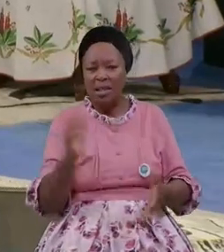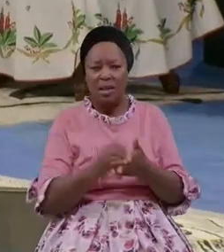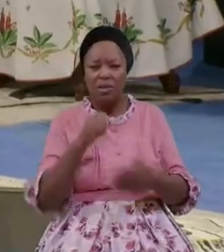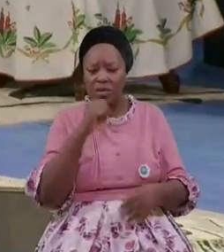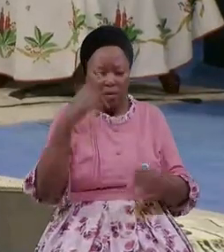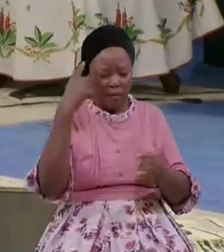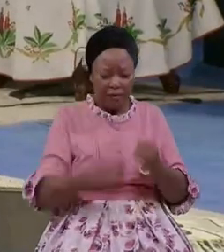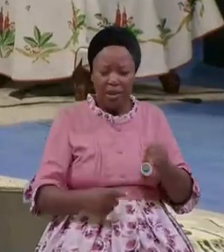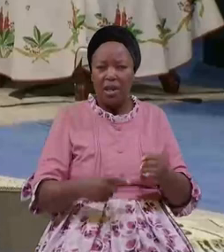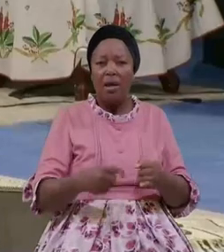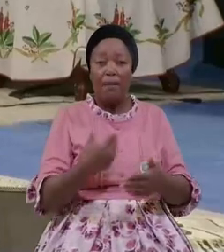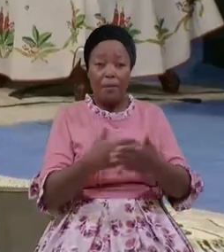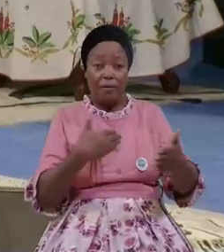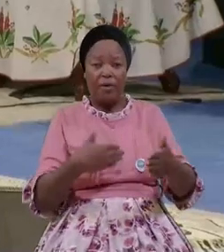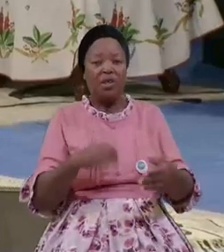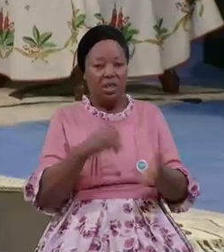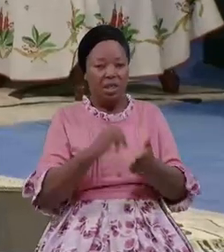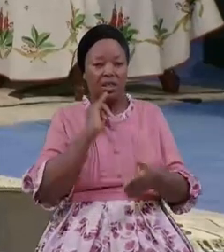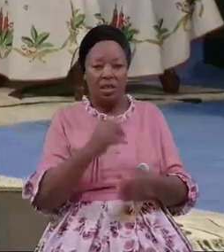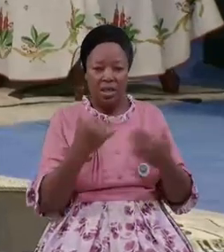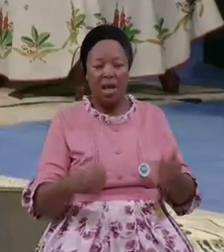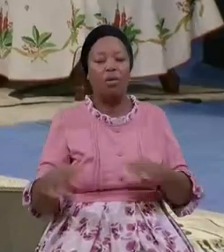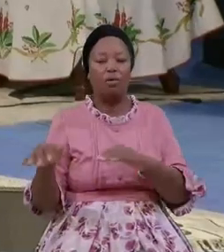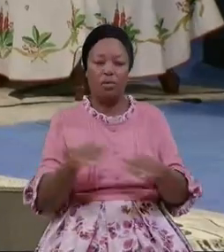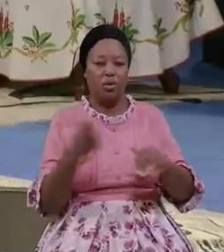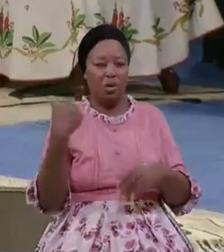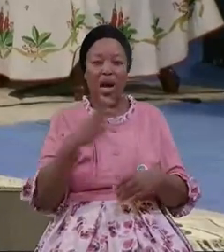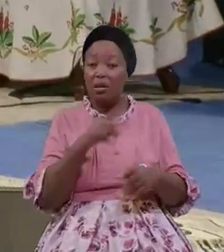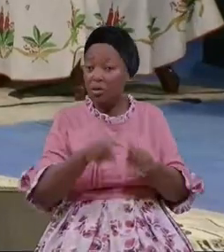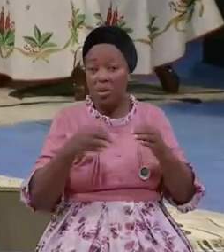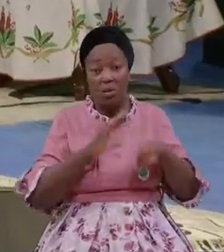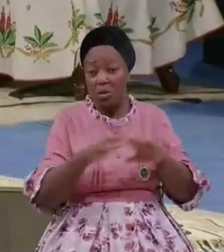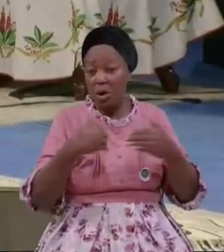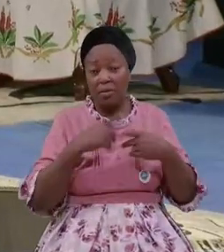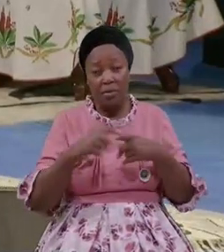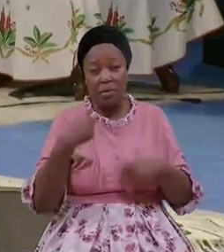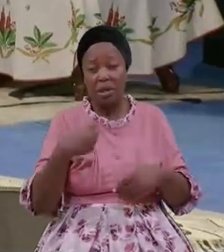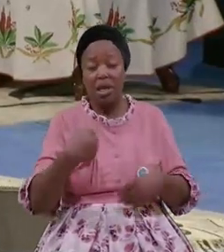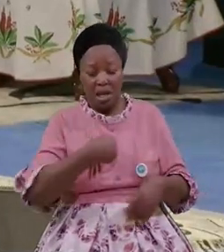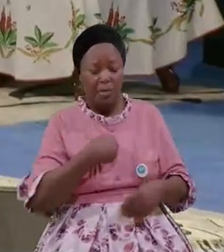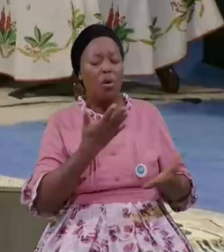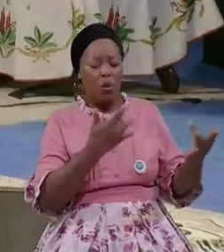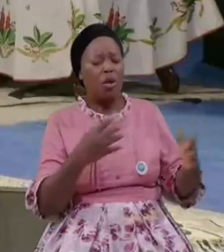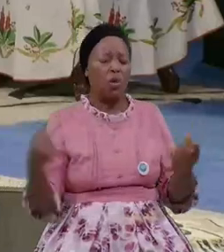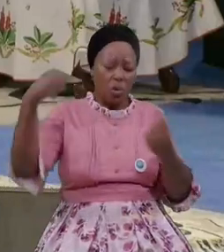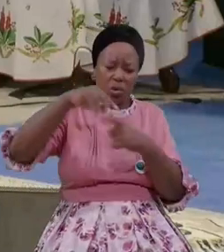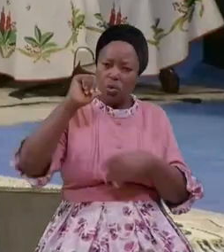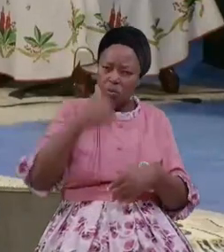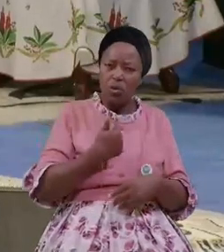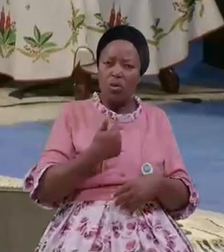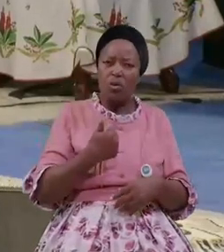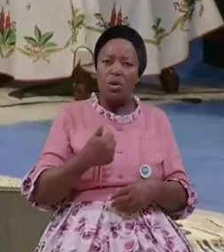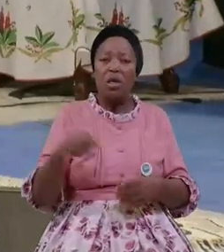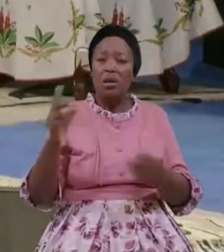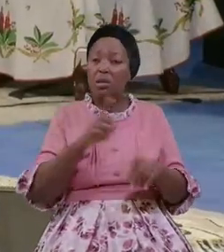falisé auparavant est maintenant faire et vous ne devez pas dire que j'attends jusqu'à demain